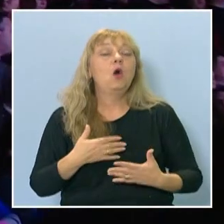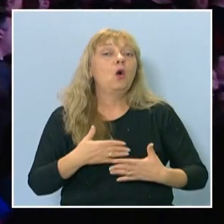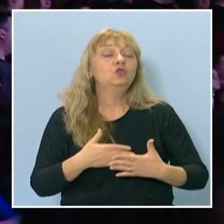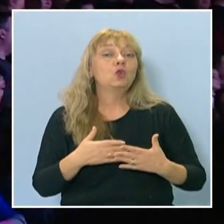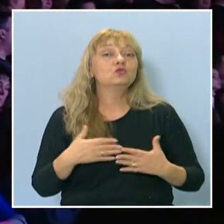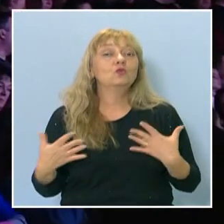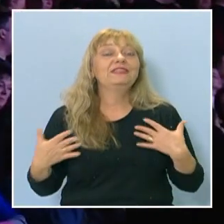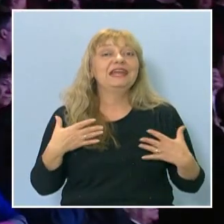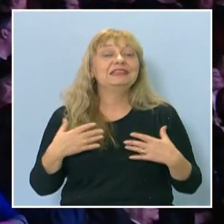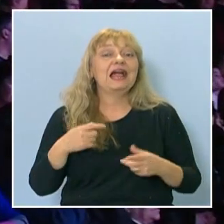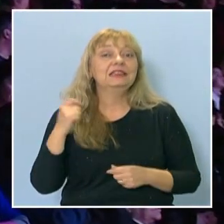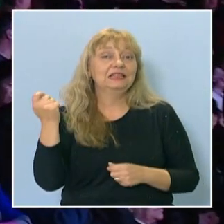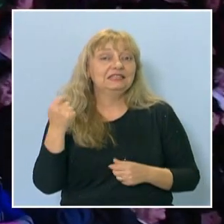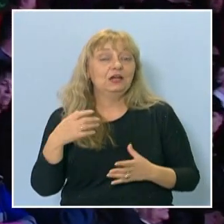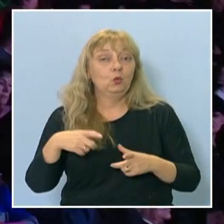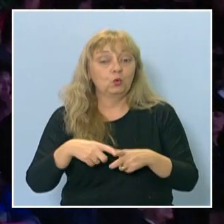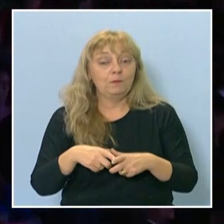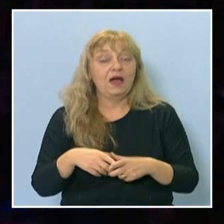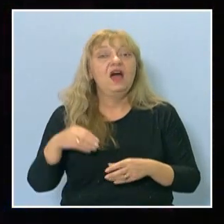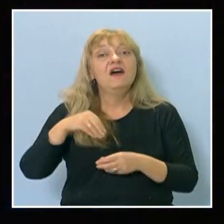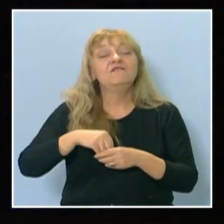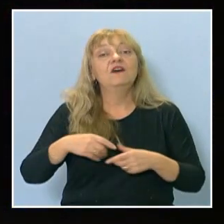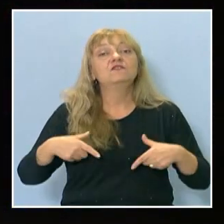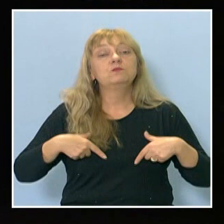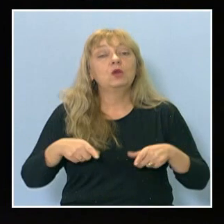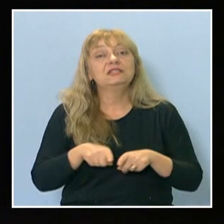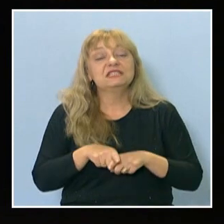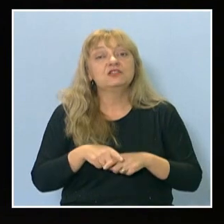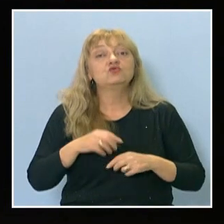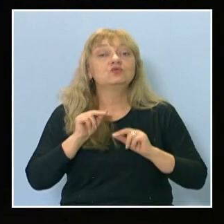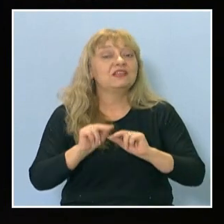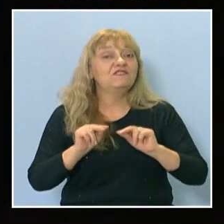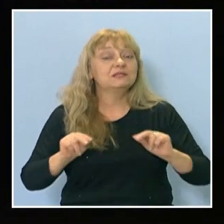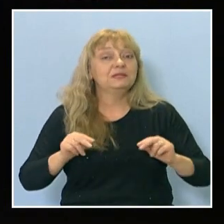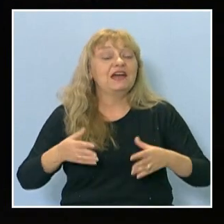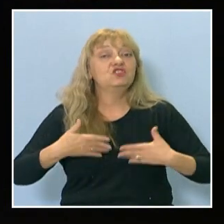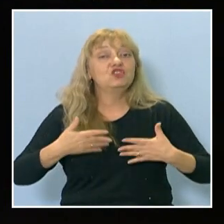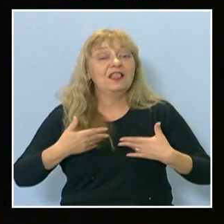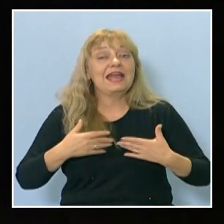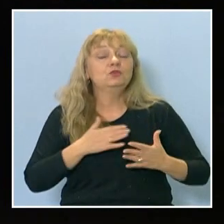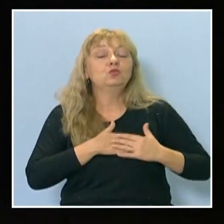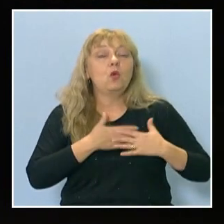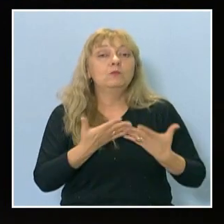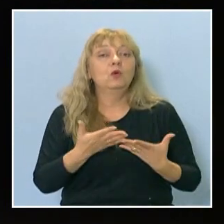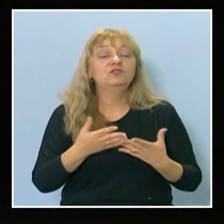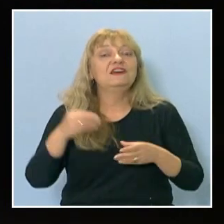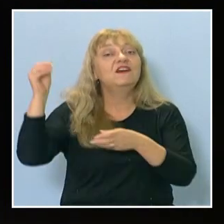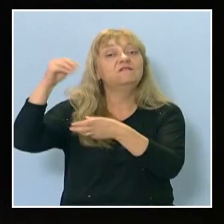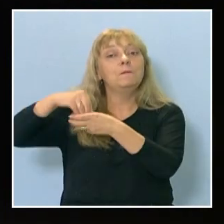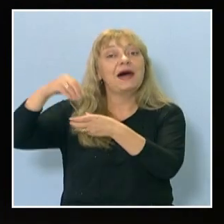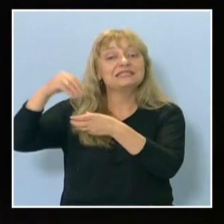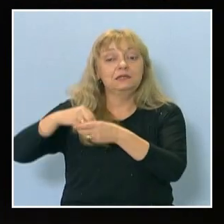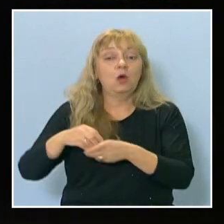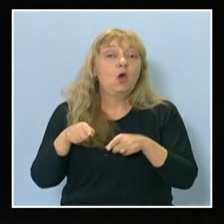в спорта също се възпитава желанието и любовта към баскетбола. В тази година това е тяхното желание, така